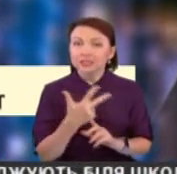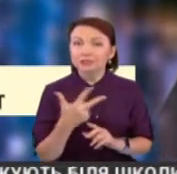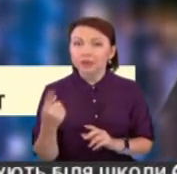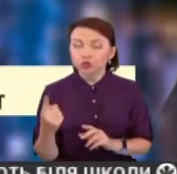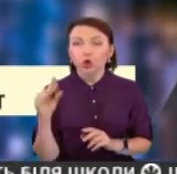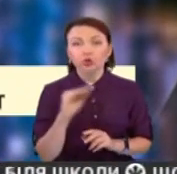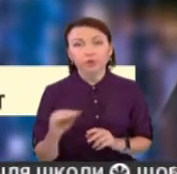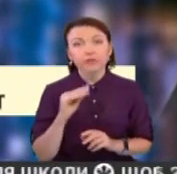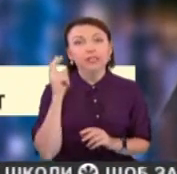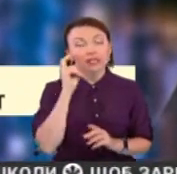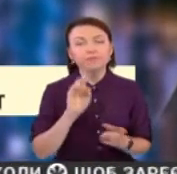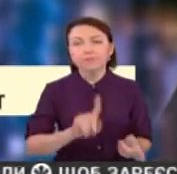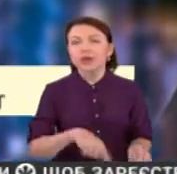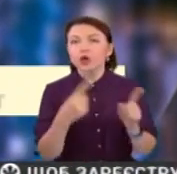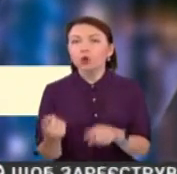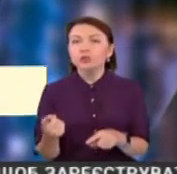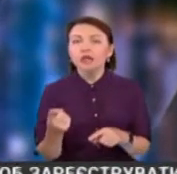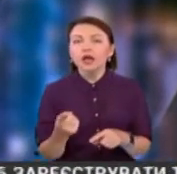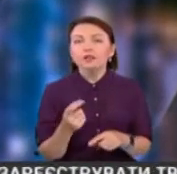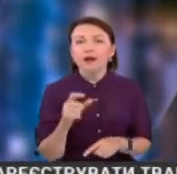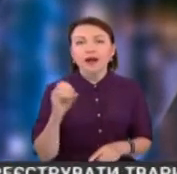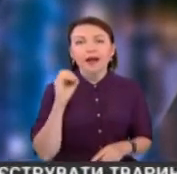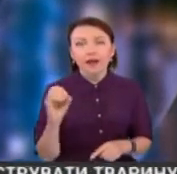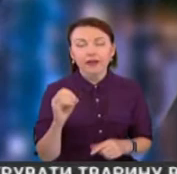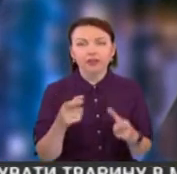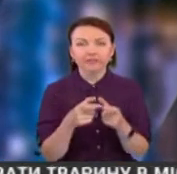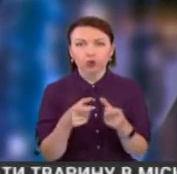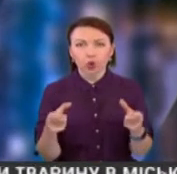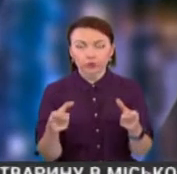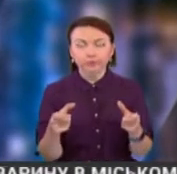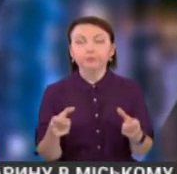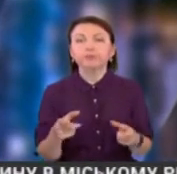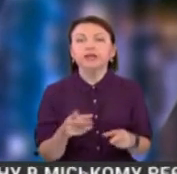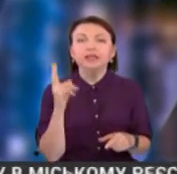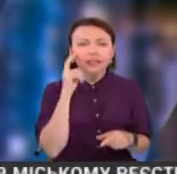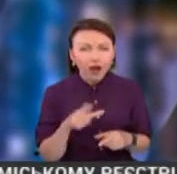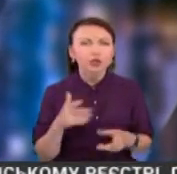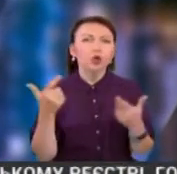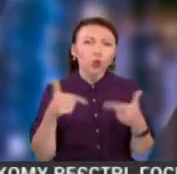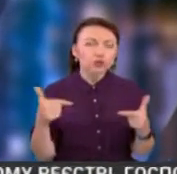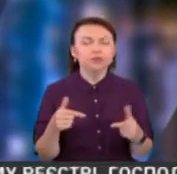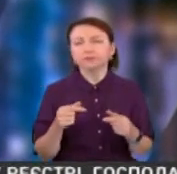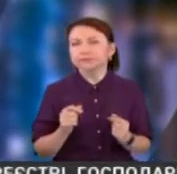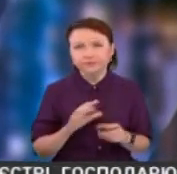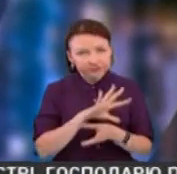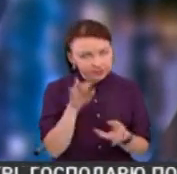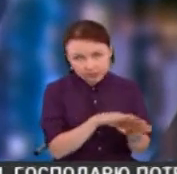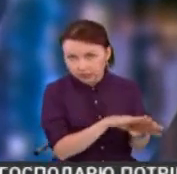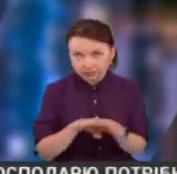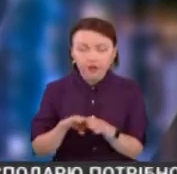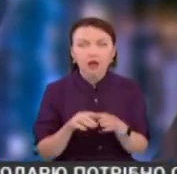31 жовтня Київ переходить на еквиток. Кияни та гості столиці відтепер будуть їздити за новою